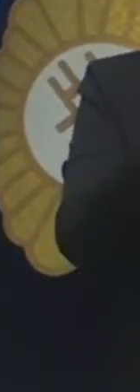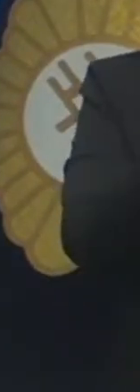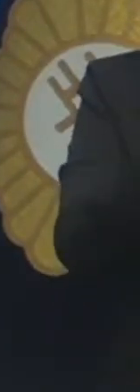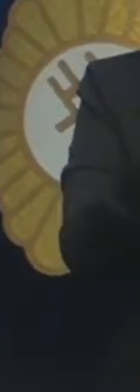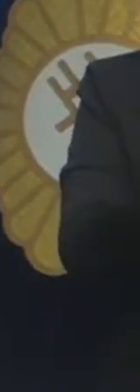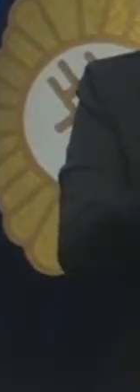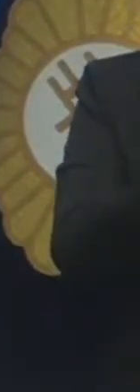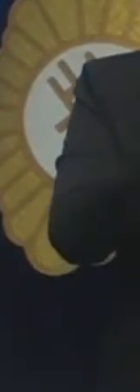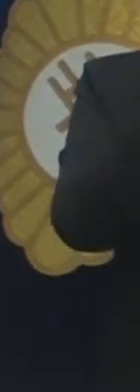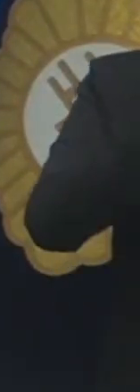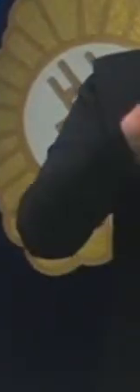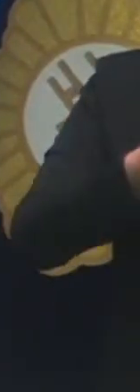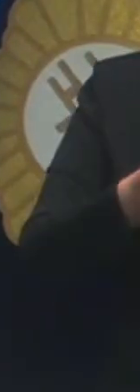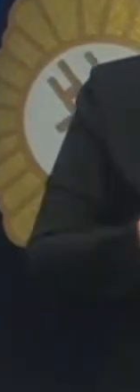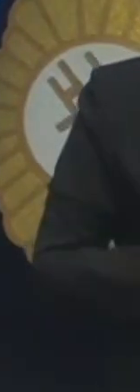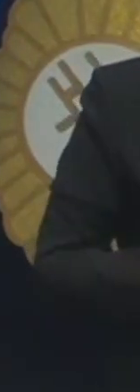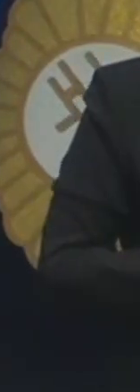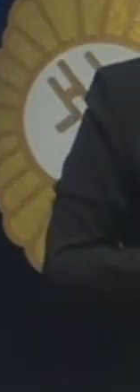주시기를 간곡하게 부탁드립니다.